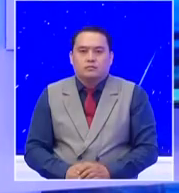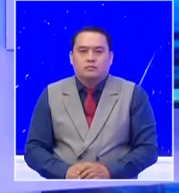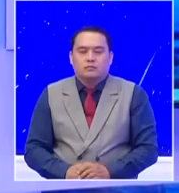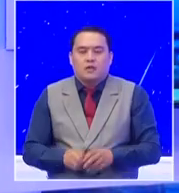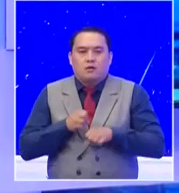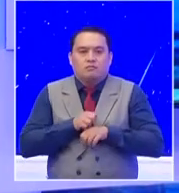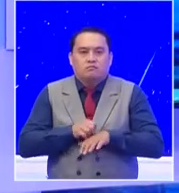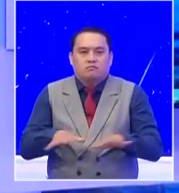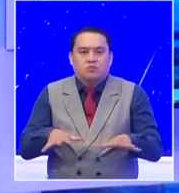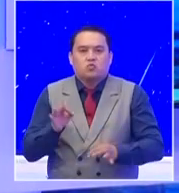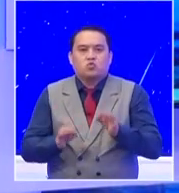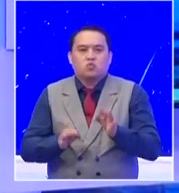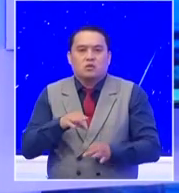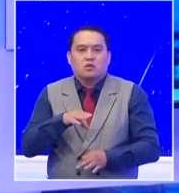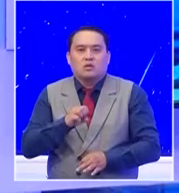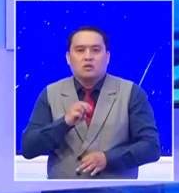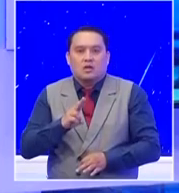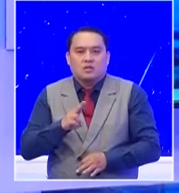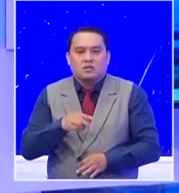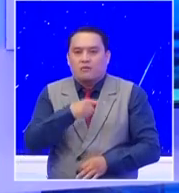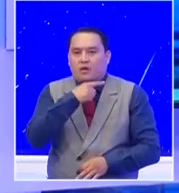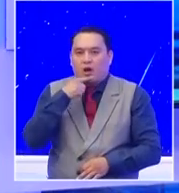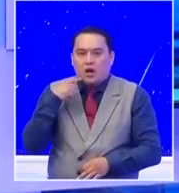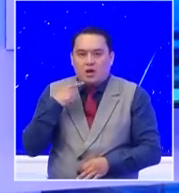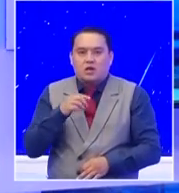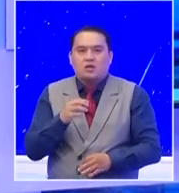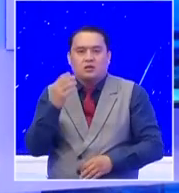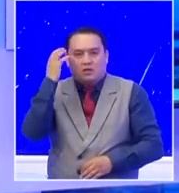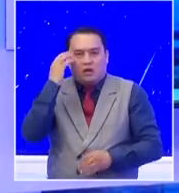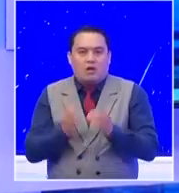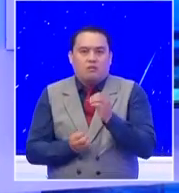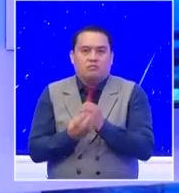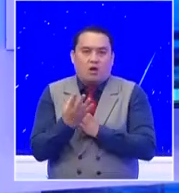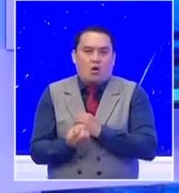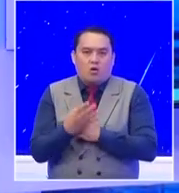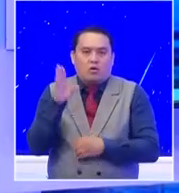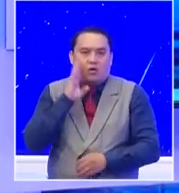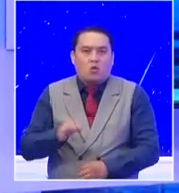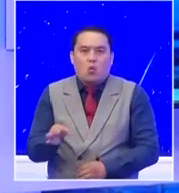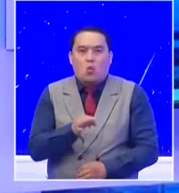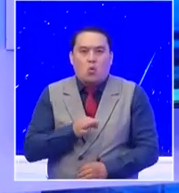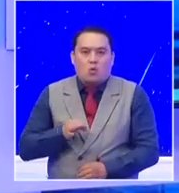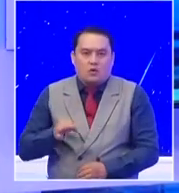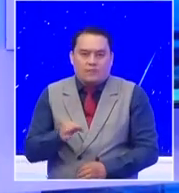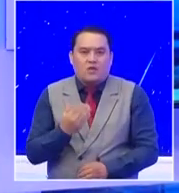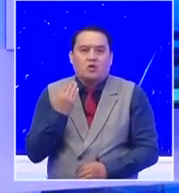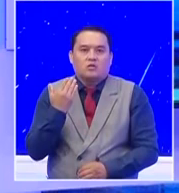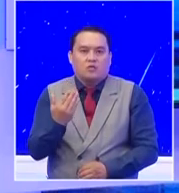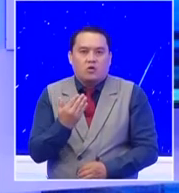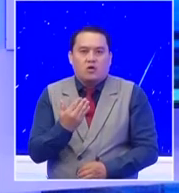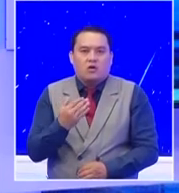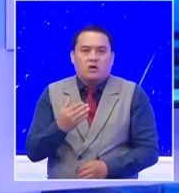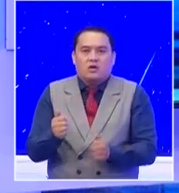После разлива топлива на ТЭЦ в Красноярском крае следы нефтепродуктов обнаружены в озере Писина под Норильском.